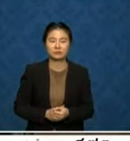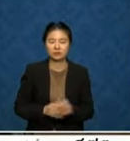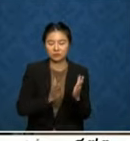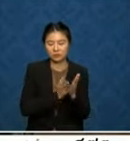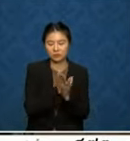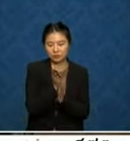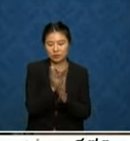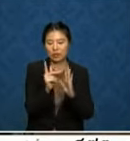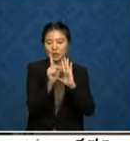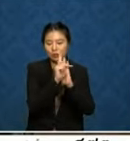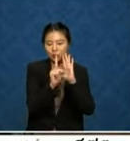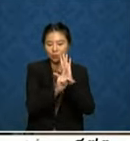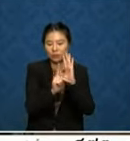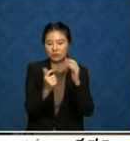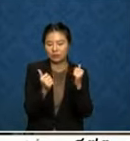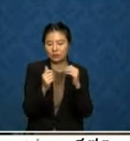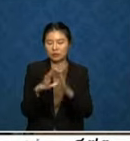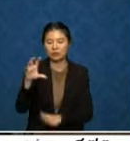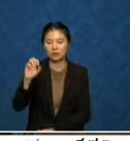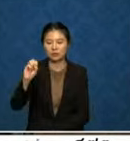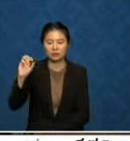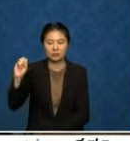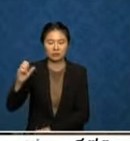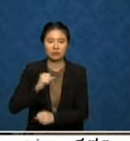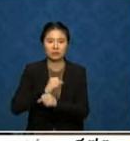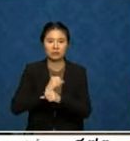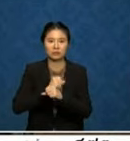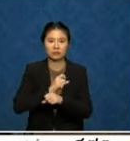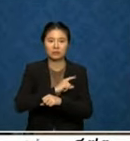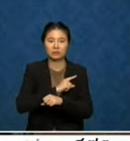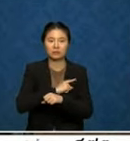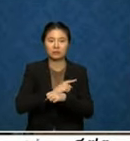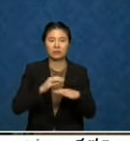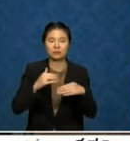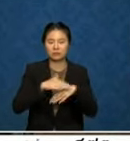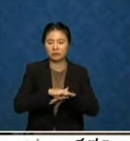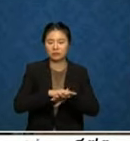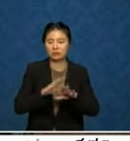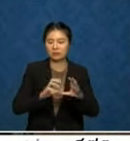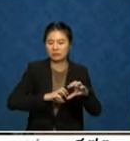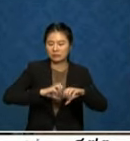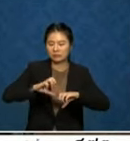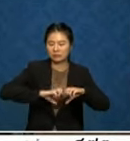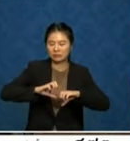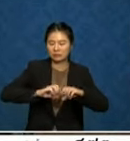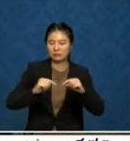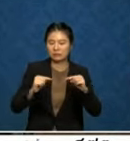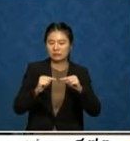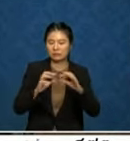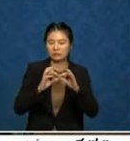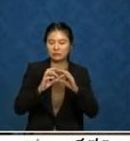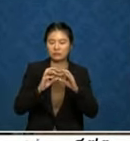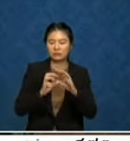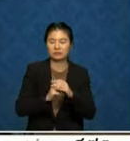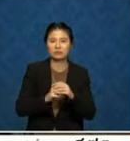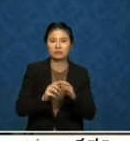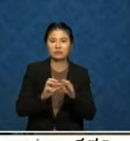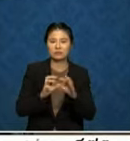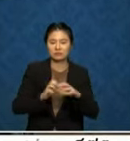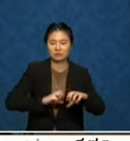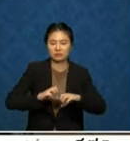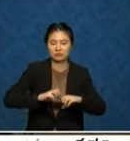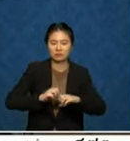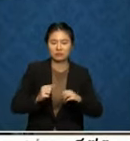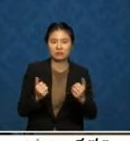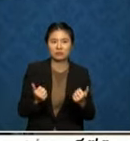ญญัติเราเองสภาผู้แทนราษฎรก็มีหน้าที่ทำงานคู่ขนานไปกับฝ่ายบริหารค่ะการใช้กลไกสภาเข้ามาจัดการ